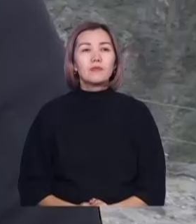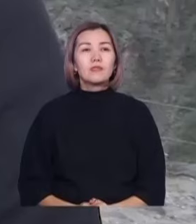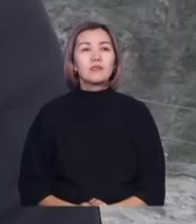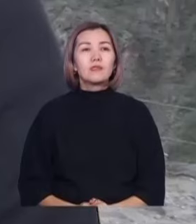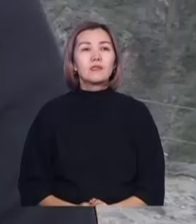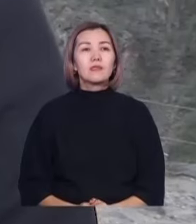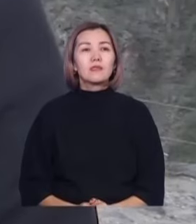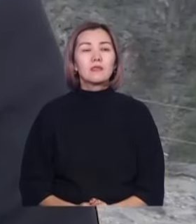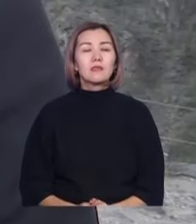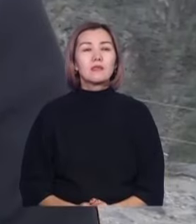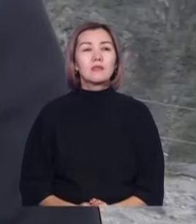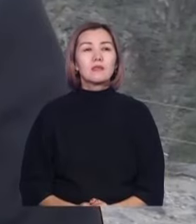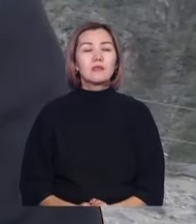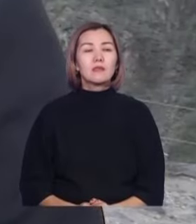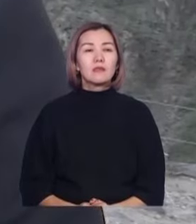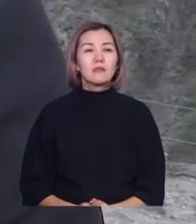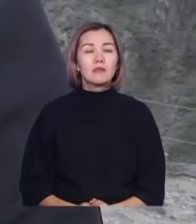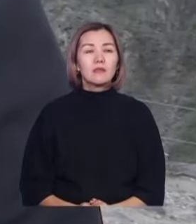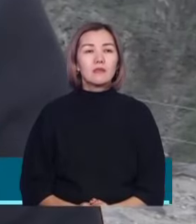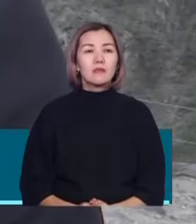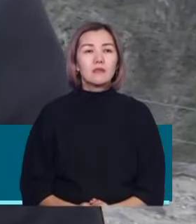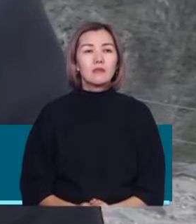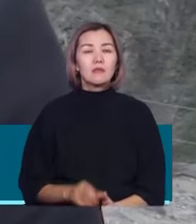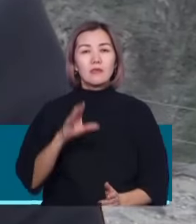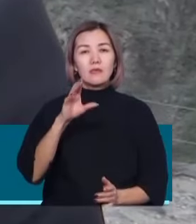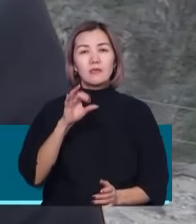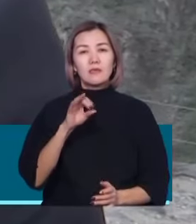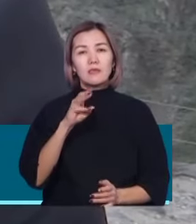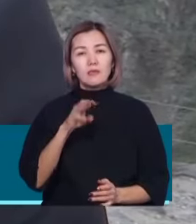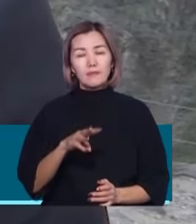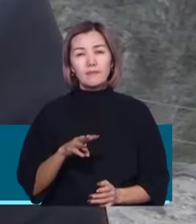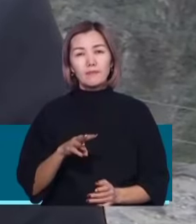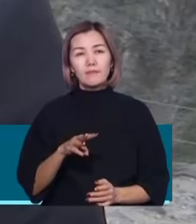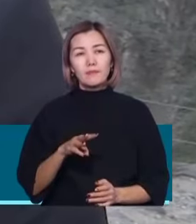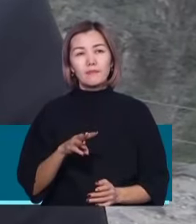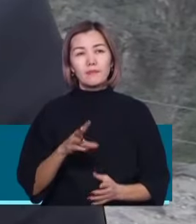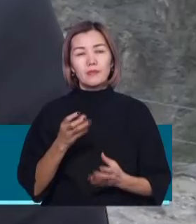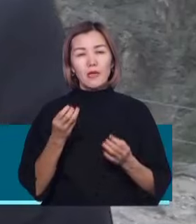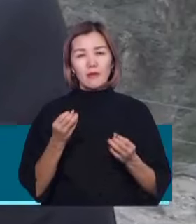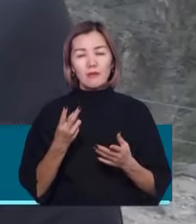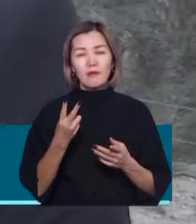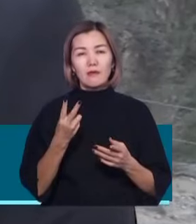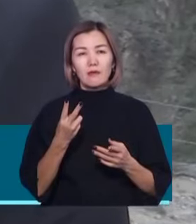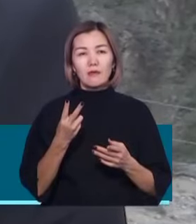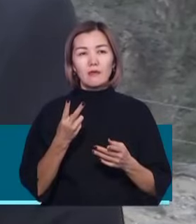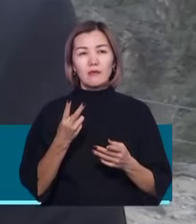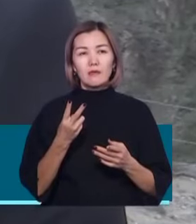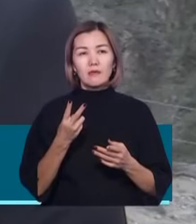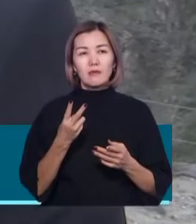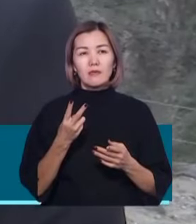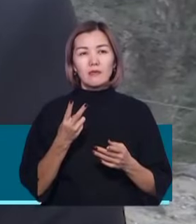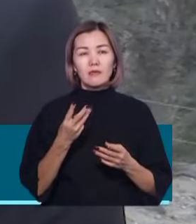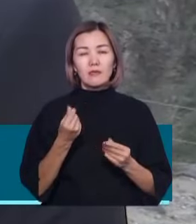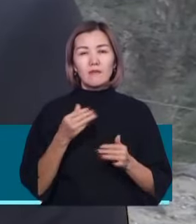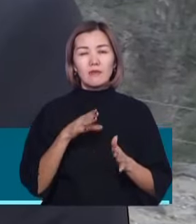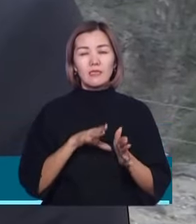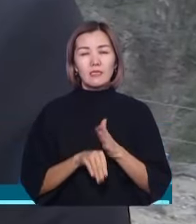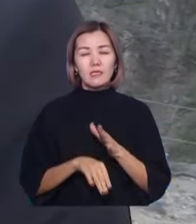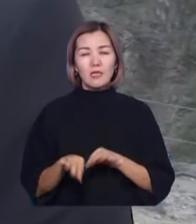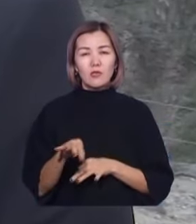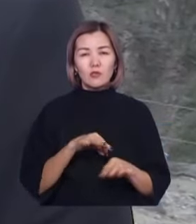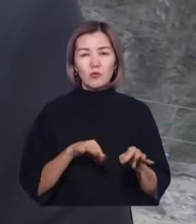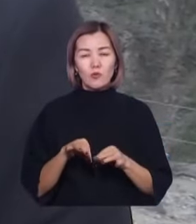Мұна Қара каньонға тағы да Сырым Мырзадан бөлек АСК Капитал деген инвестициялық жоба келіп жатыр.